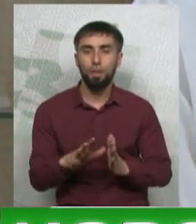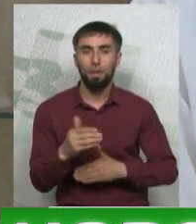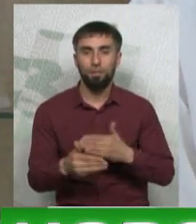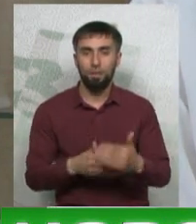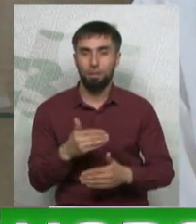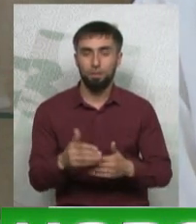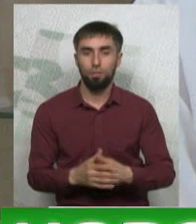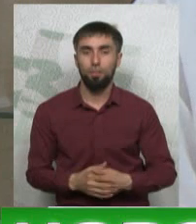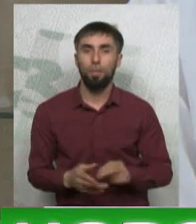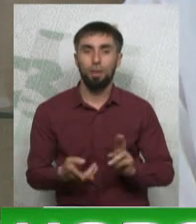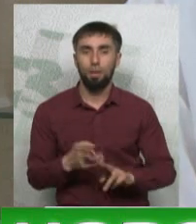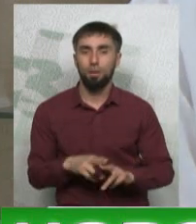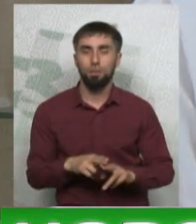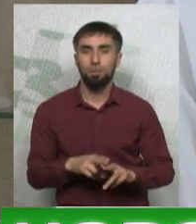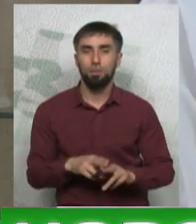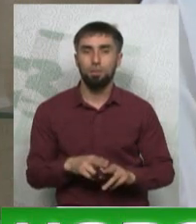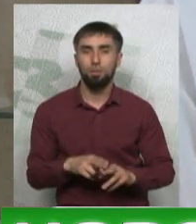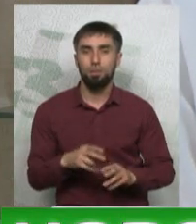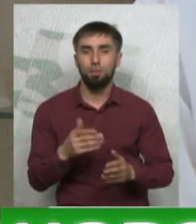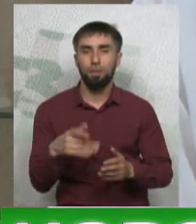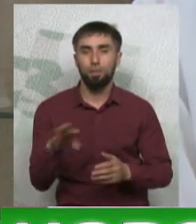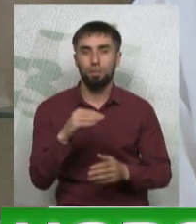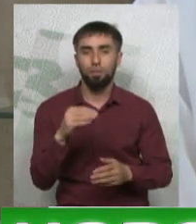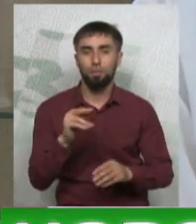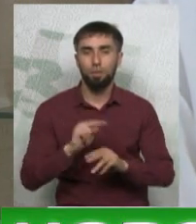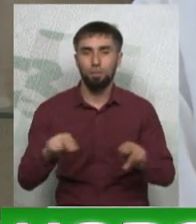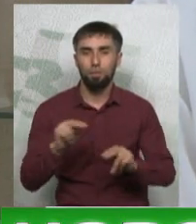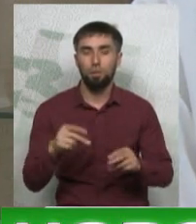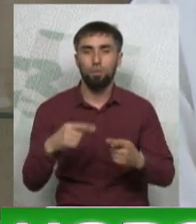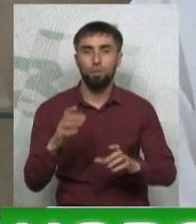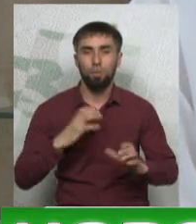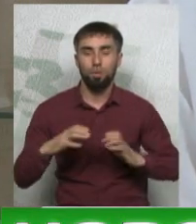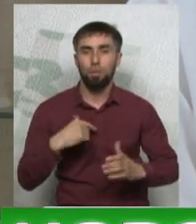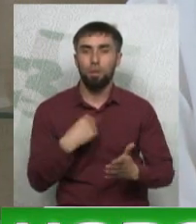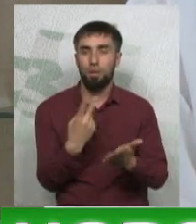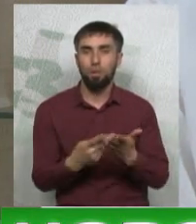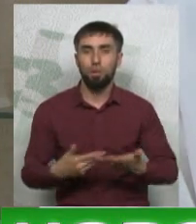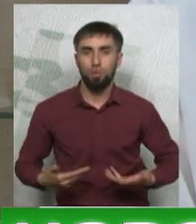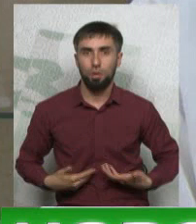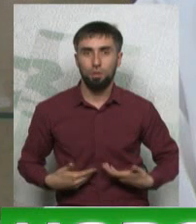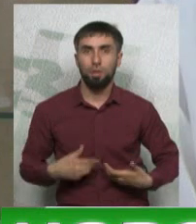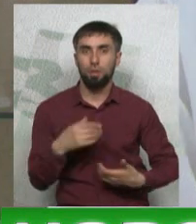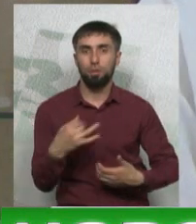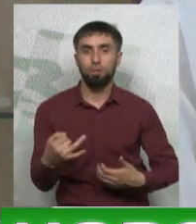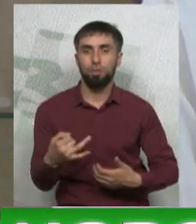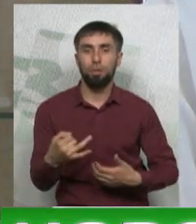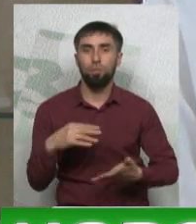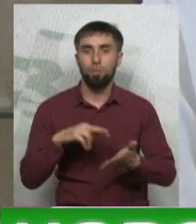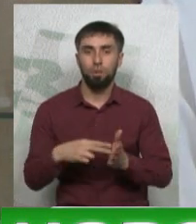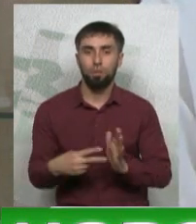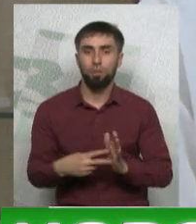общем, это просветительская деятельность для других студентов, то есть мы показываем жизнь и